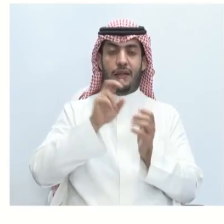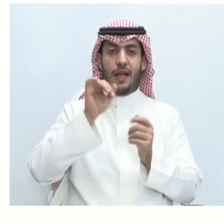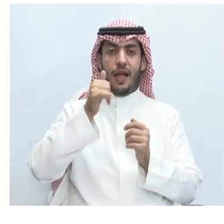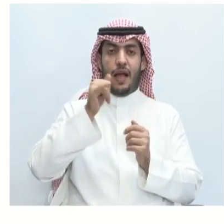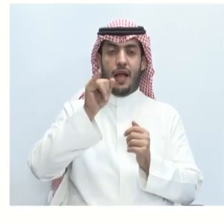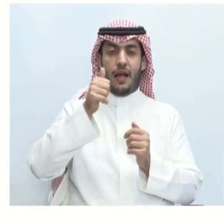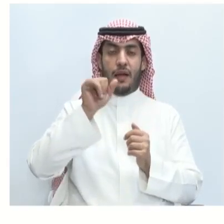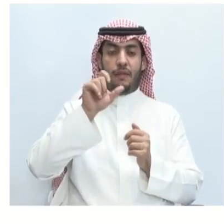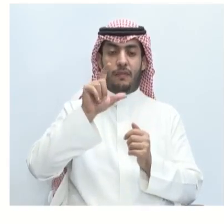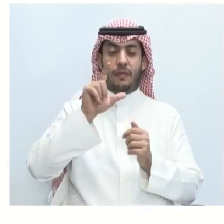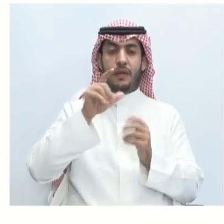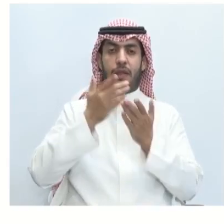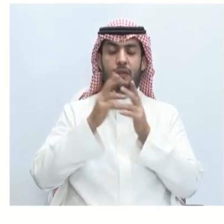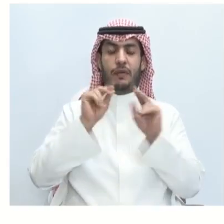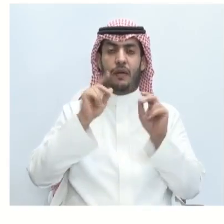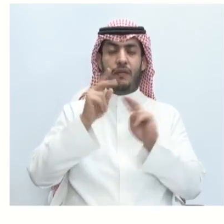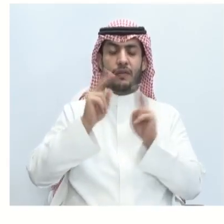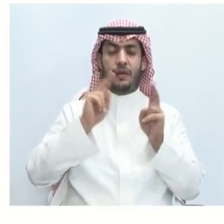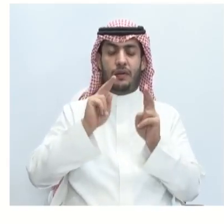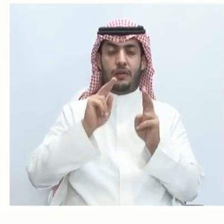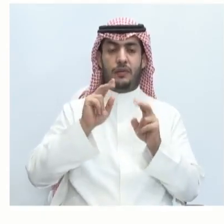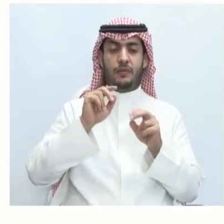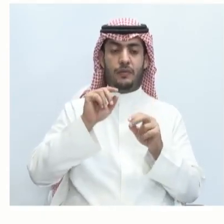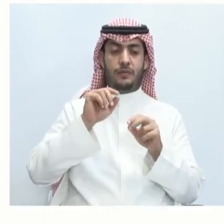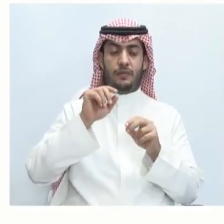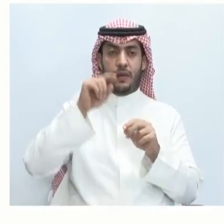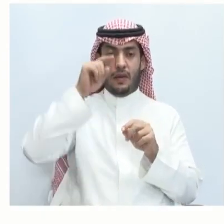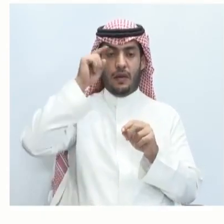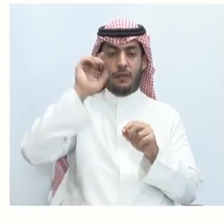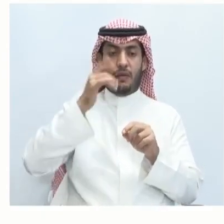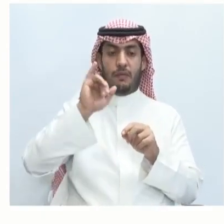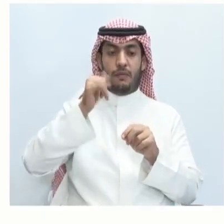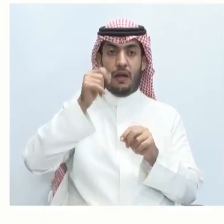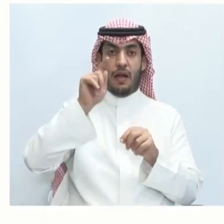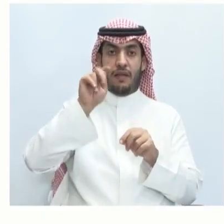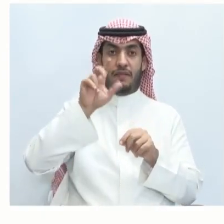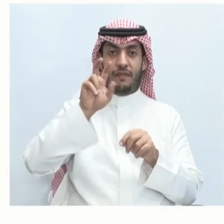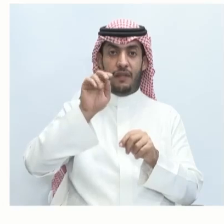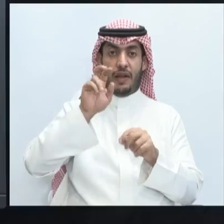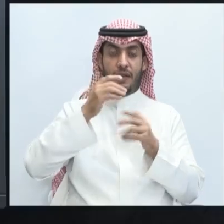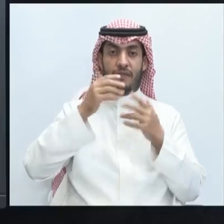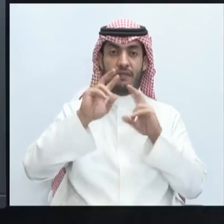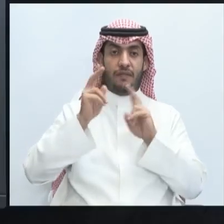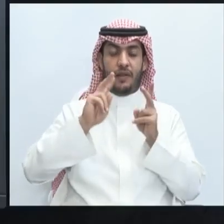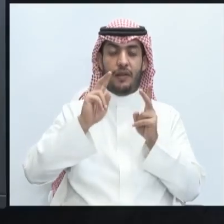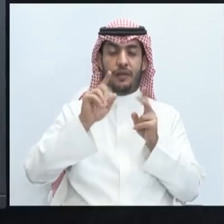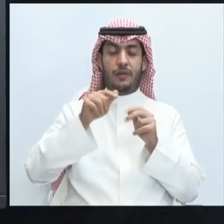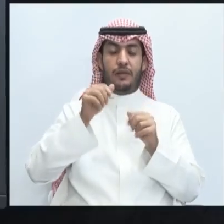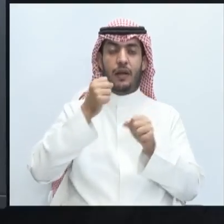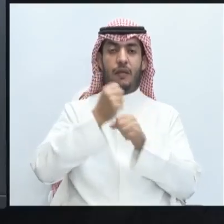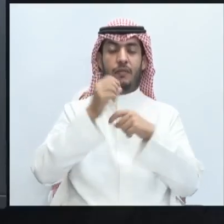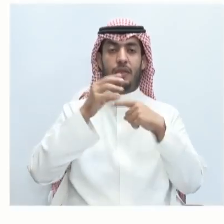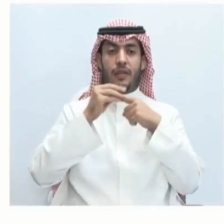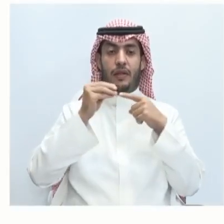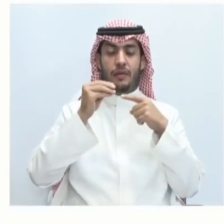الكتاب نفسه ما الفرق وهنا ابنائي وبناتي عندما نقرا ما الفرق ما هي العمليه التي سنستخدمها عمليه